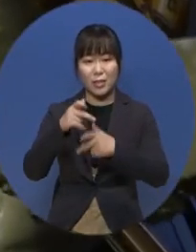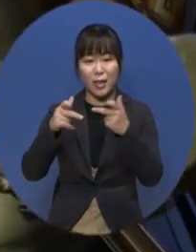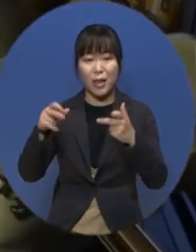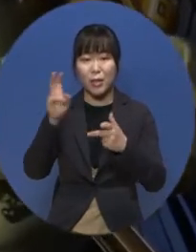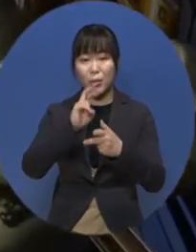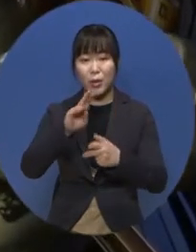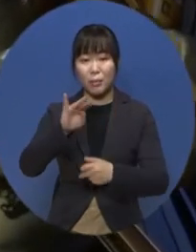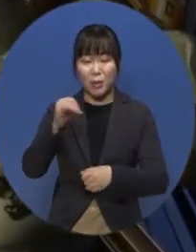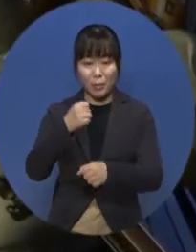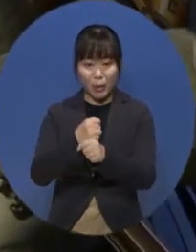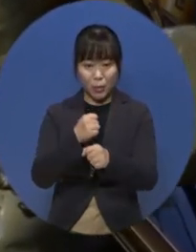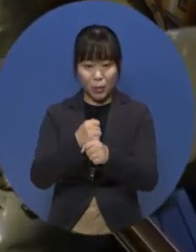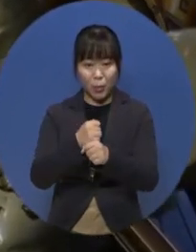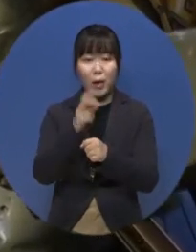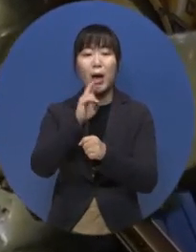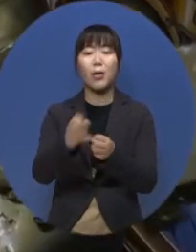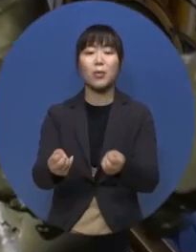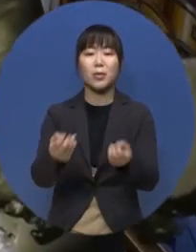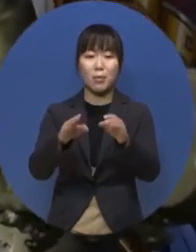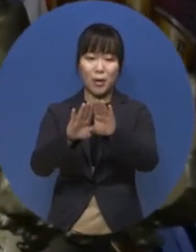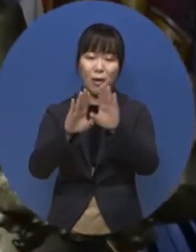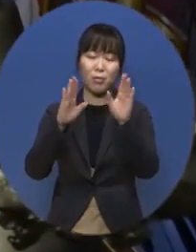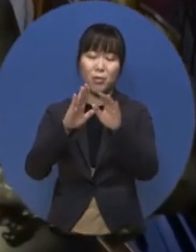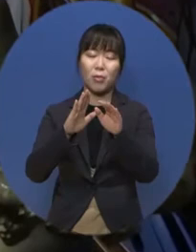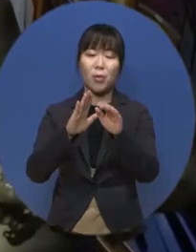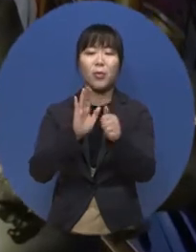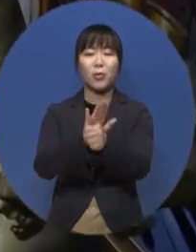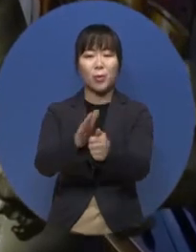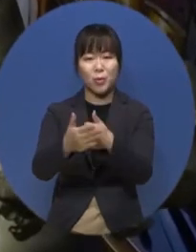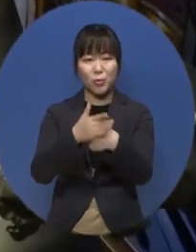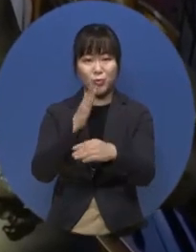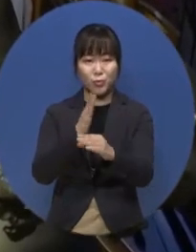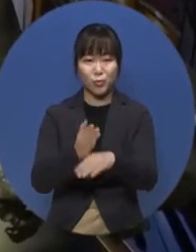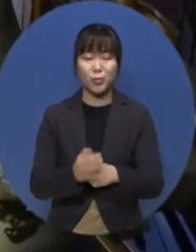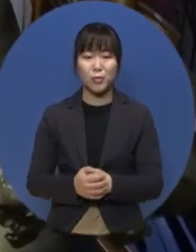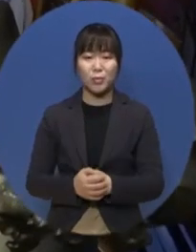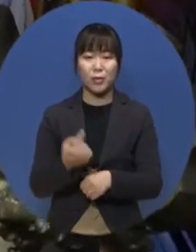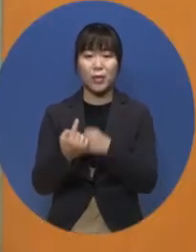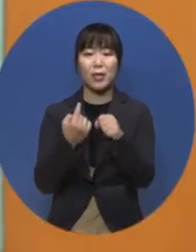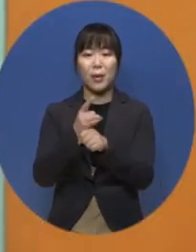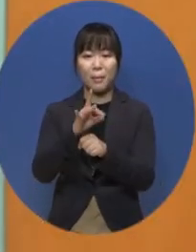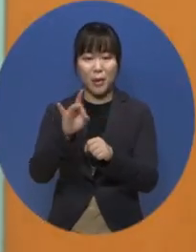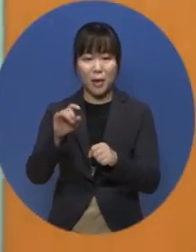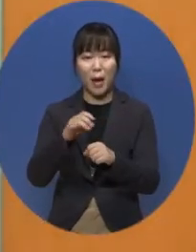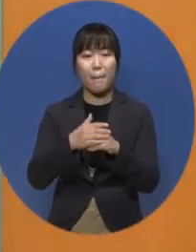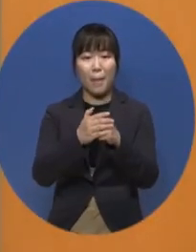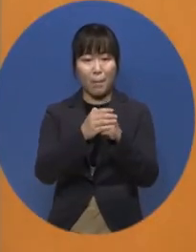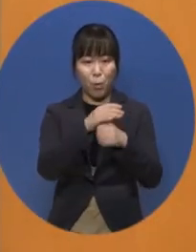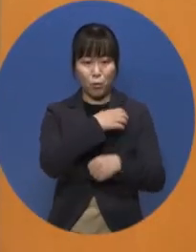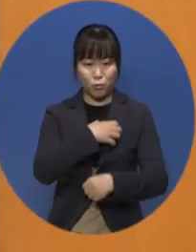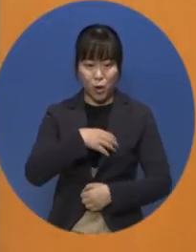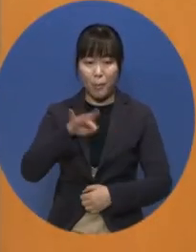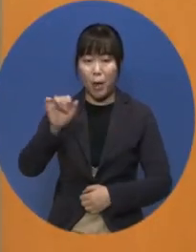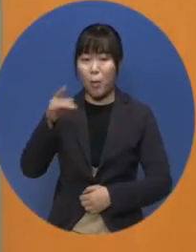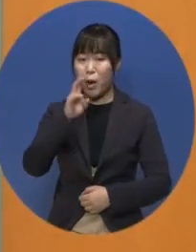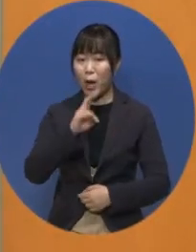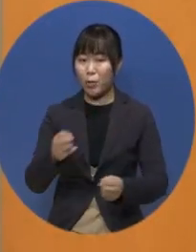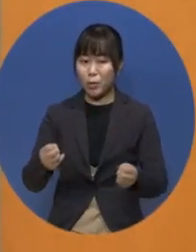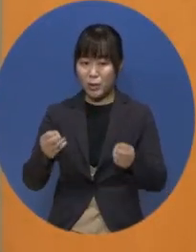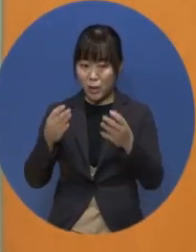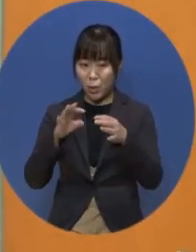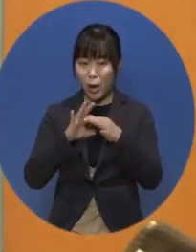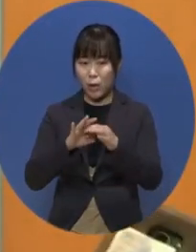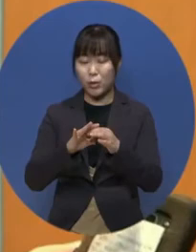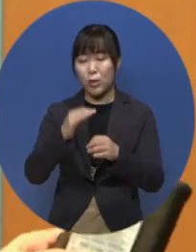벼룩 가요제 를 개최하는데 도 협조를 하고 있습니다 해마다 마포구청 과 벽 가요제를 개만